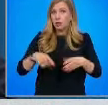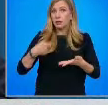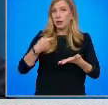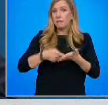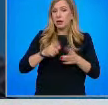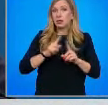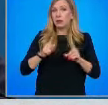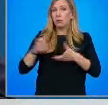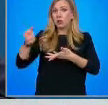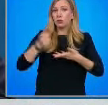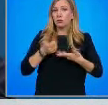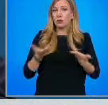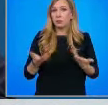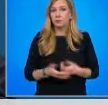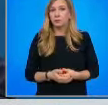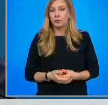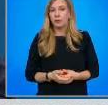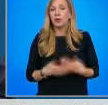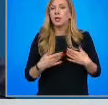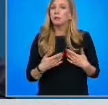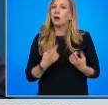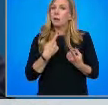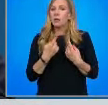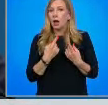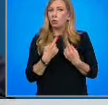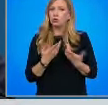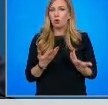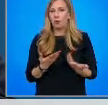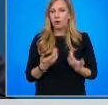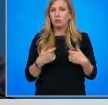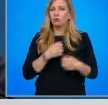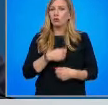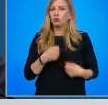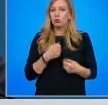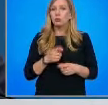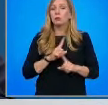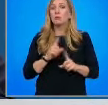Има някои условия, едно от условията, което е изключително трудно, да бъдат събрани